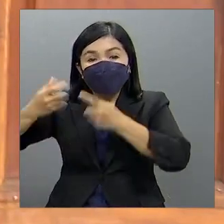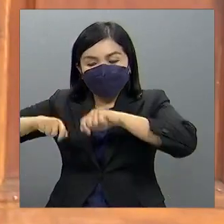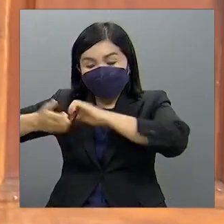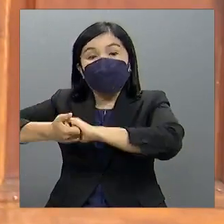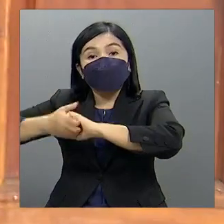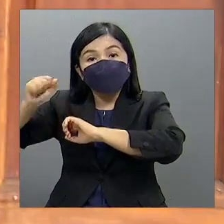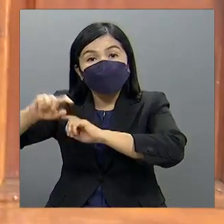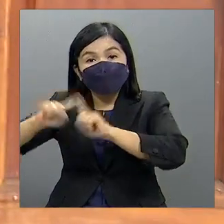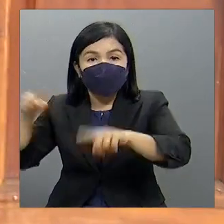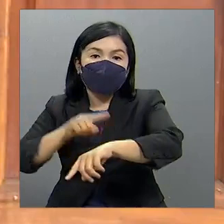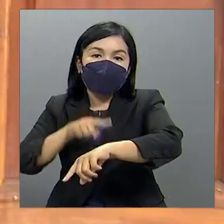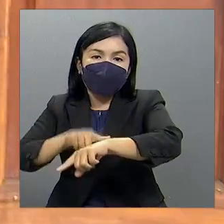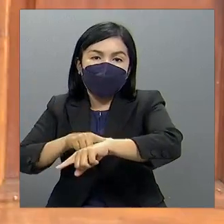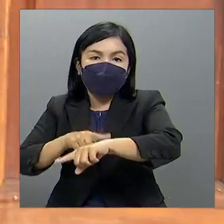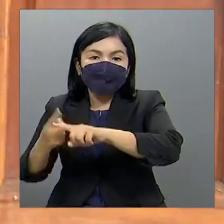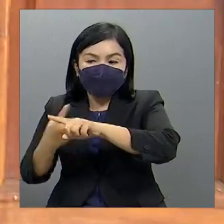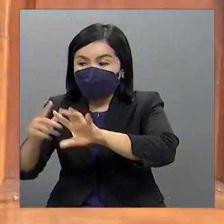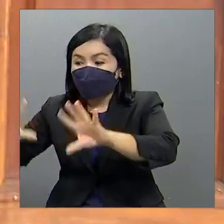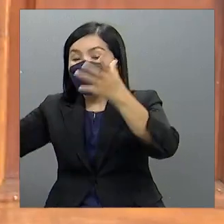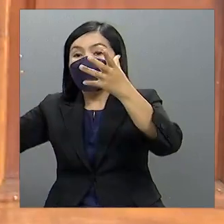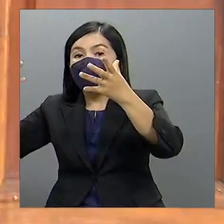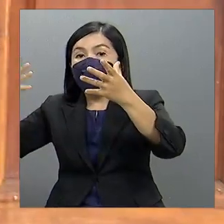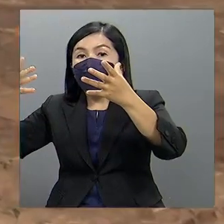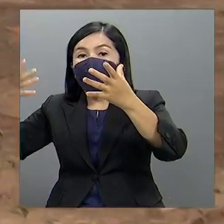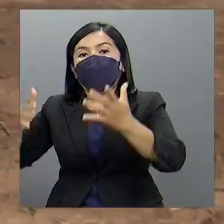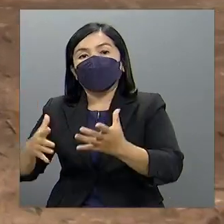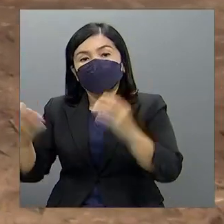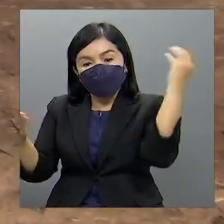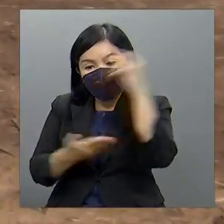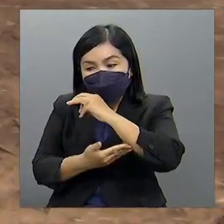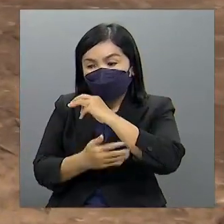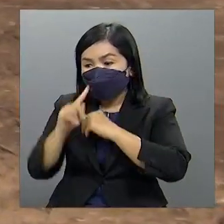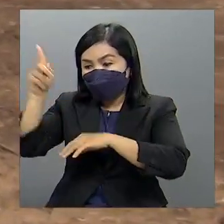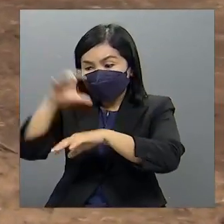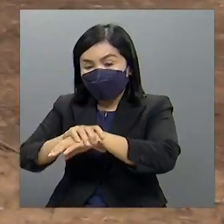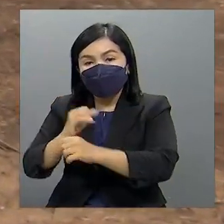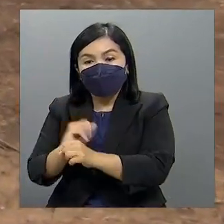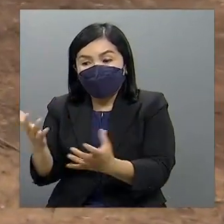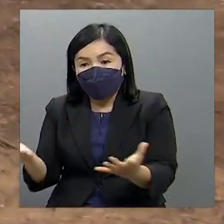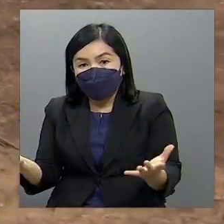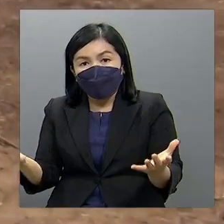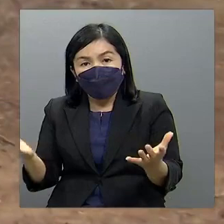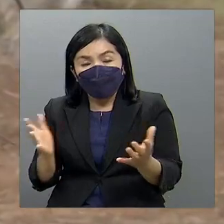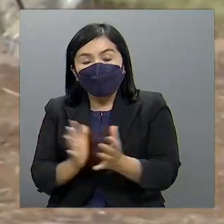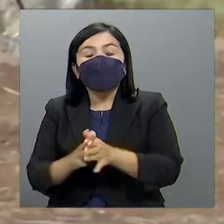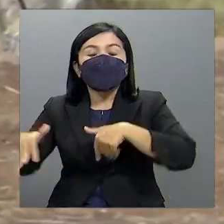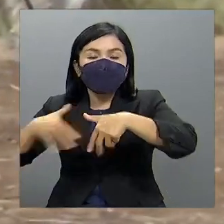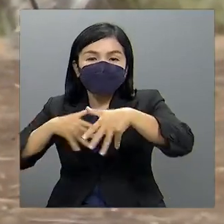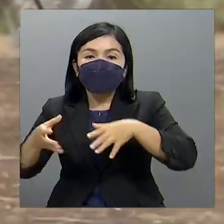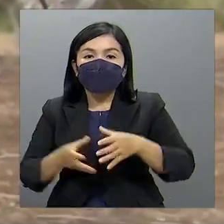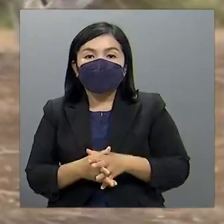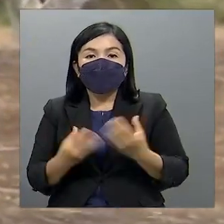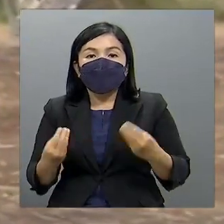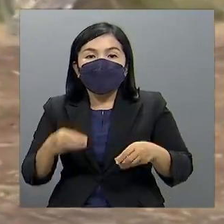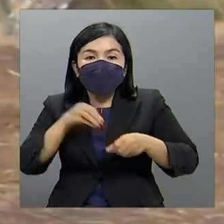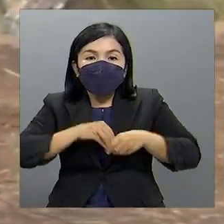นี่หมดสัญญาแล้วเขาจะทำอะไรกับเราก็เป็นไปได้ค่ะก่อนหน้านี้ชาวบ้านกลุ่มนี้เข้าอาศัยอยู่รอบๆโรงไฟ